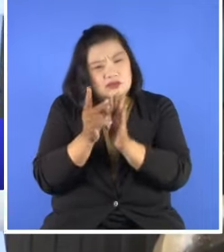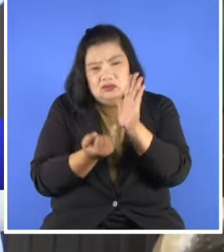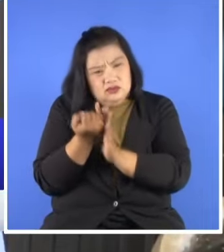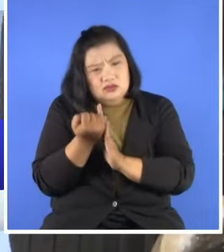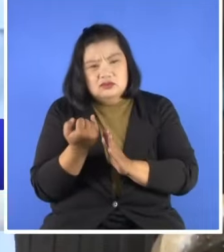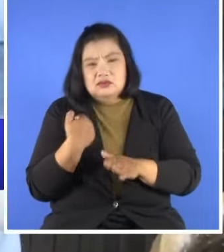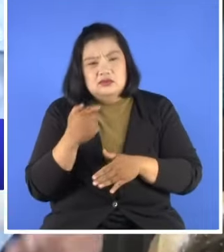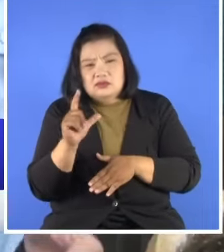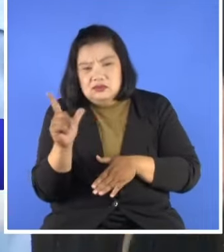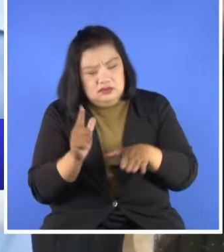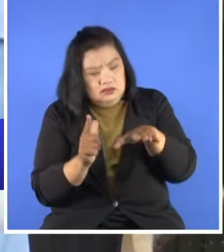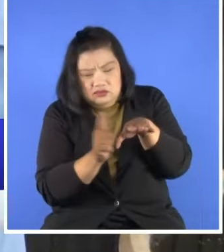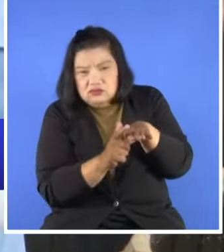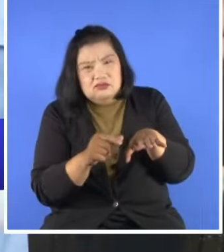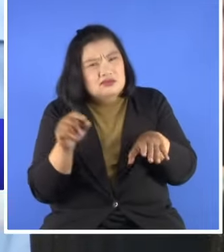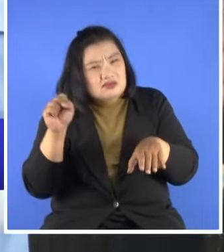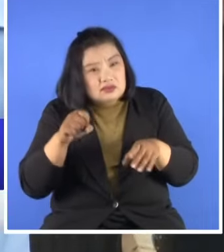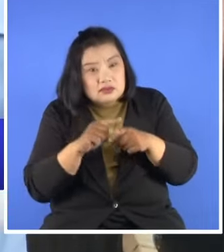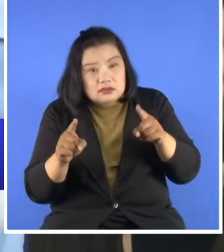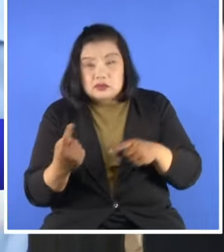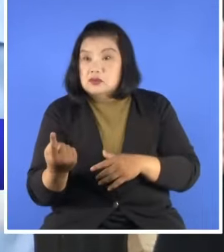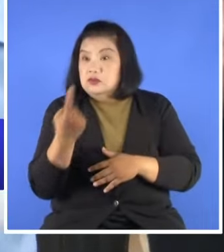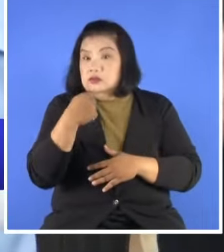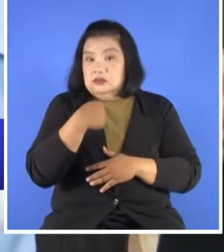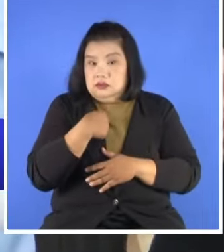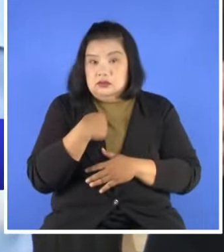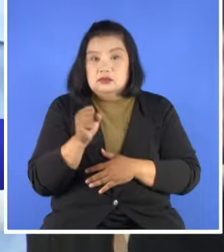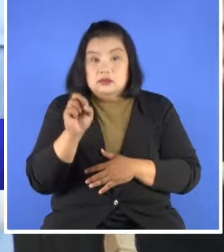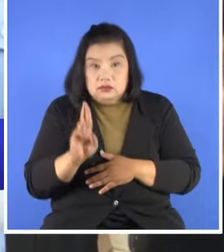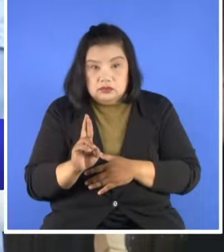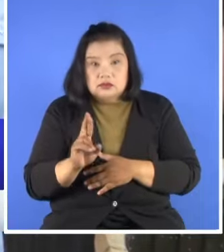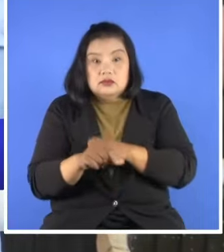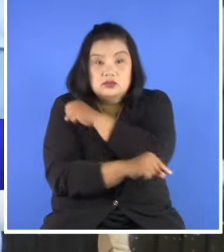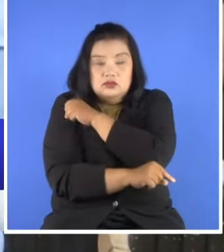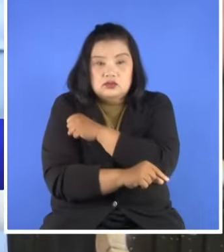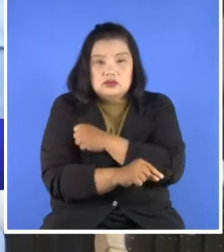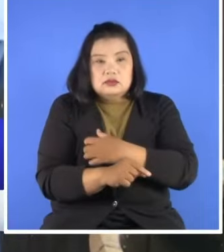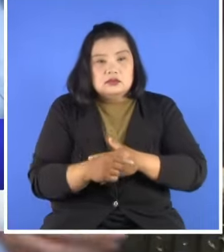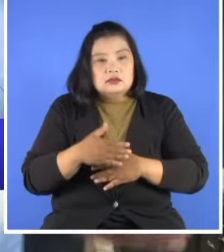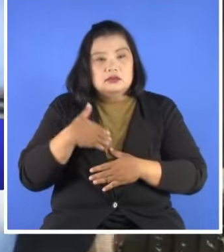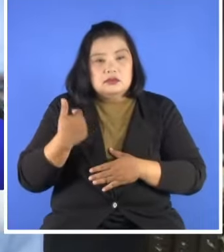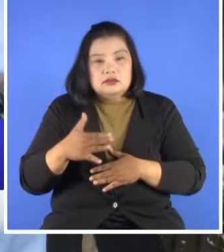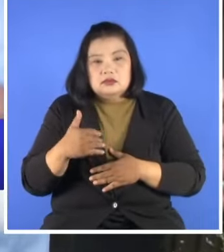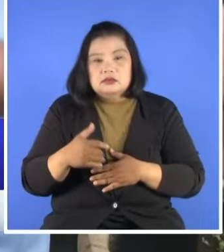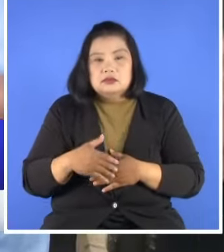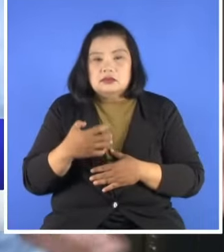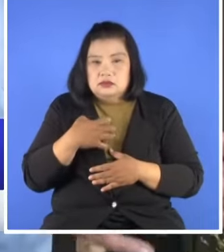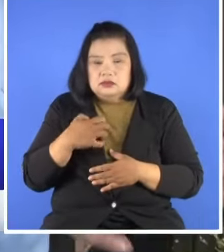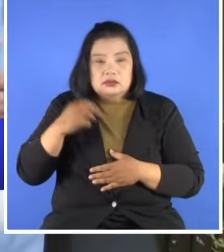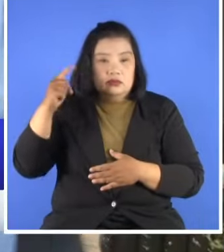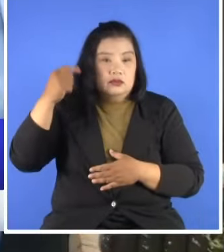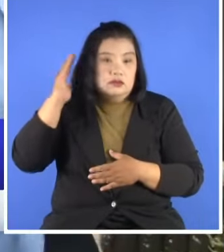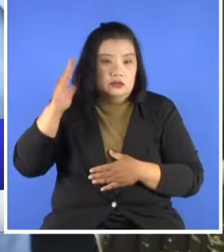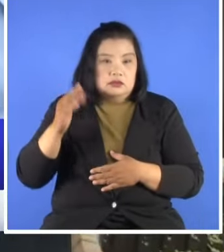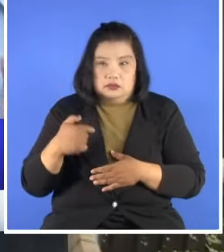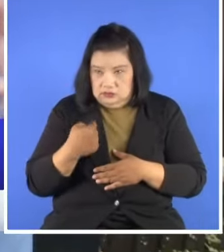อะไรทำหากินทั่วรังสิตแต่มาพูดคำว่าแท็กซี่รังสิตแกมโกงมันถือว่ามันมันเกินไปอยากให้น้องเ 2คน